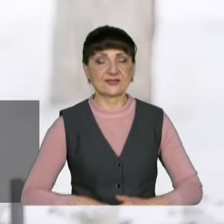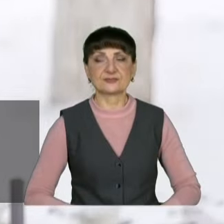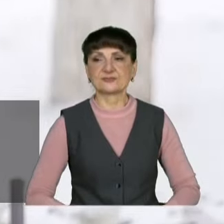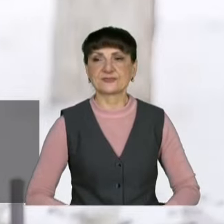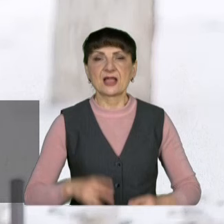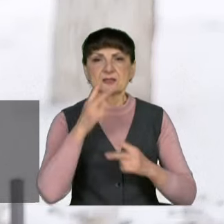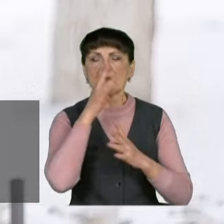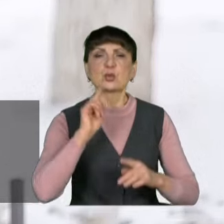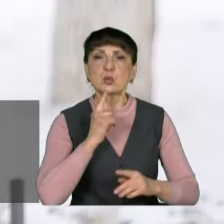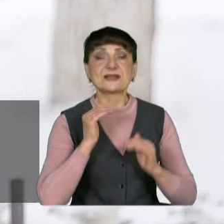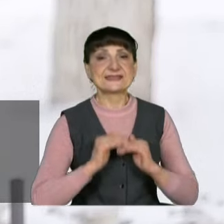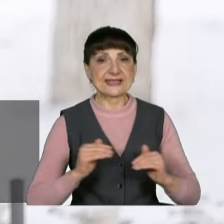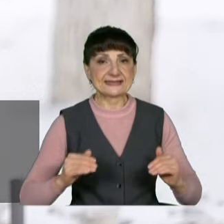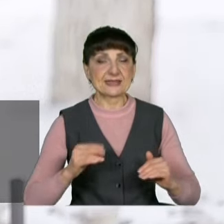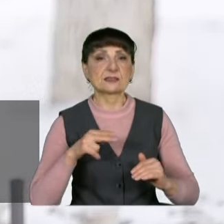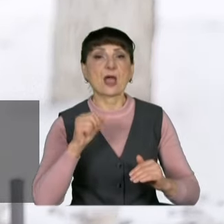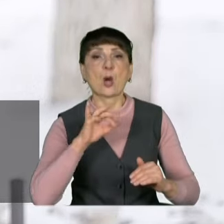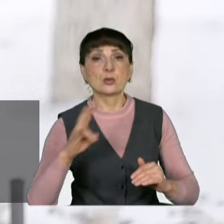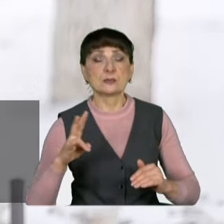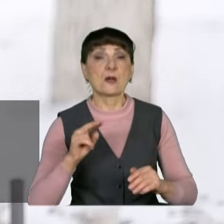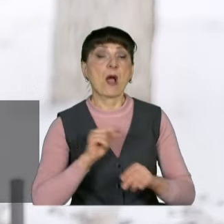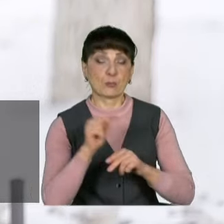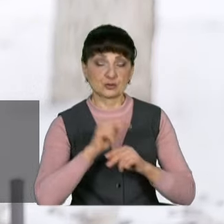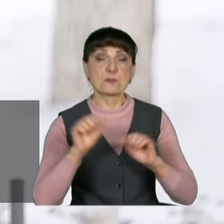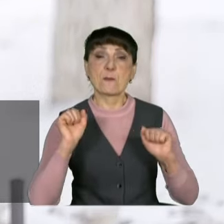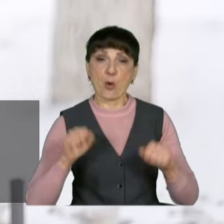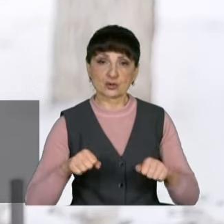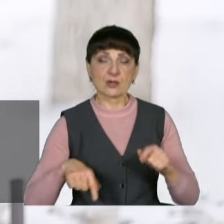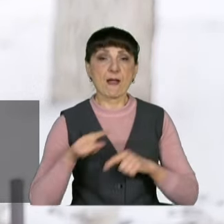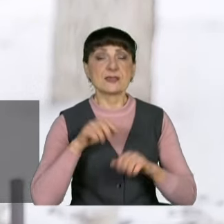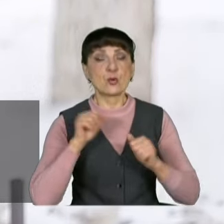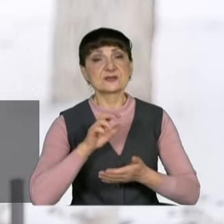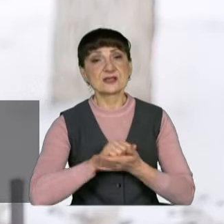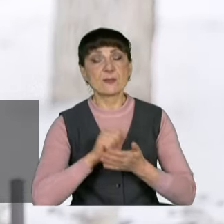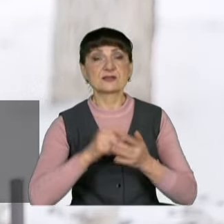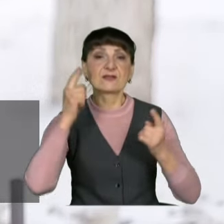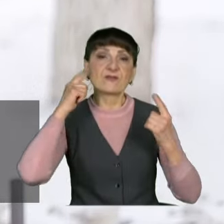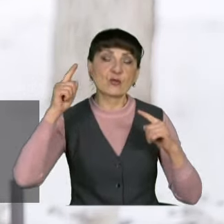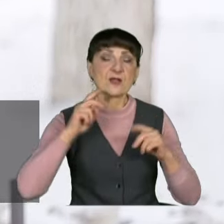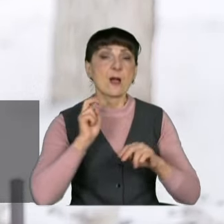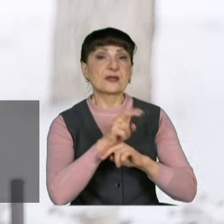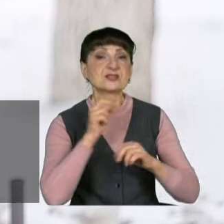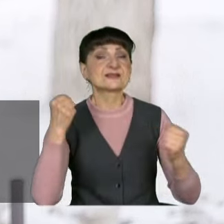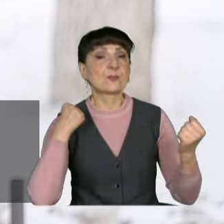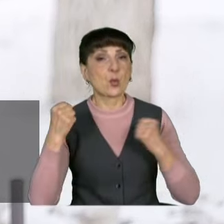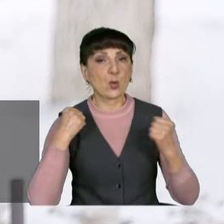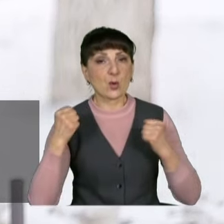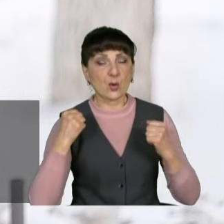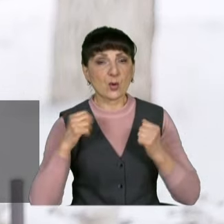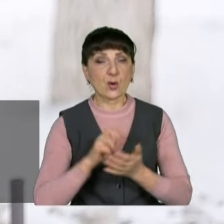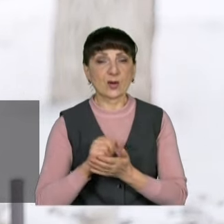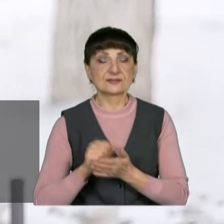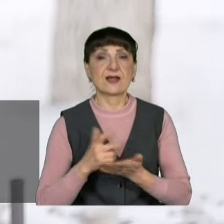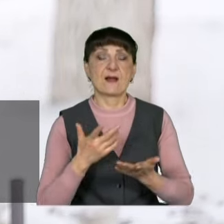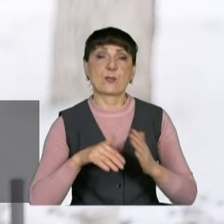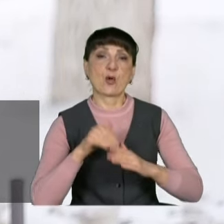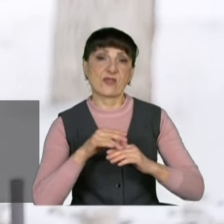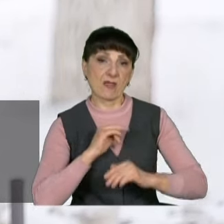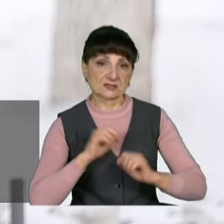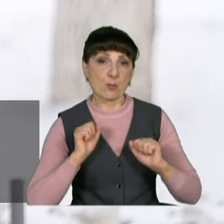на трудности, дети с синдромом Дауна вполне обучаемые. Они могут заниматься творчеством, посещать спортивные секции, получать